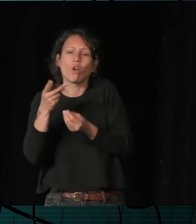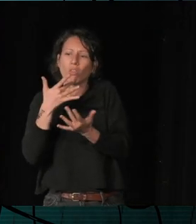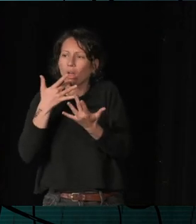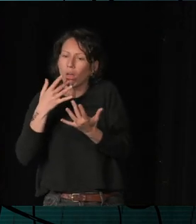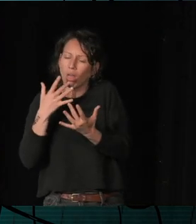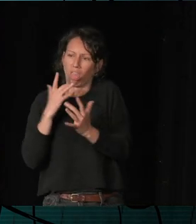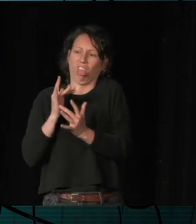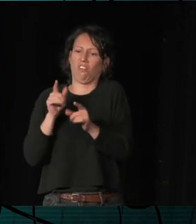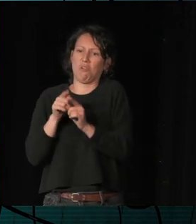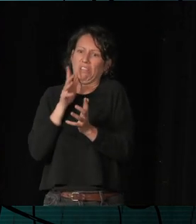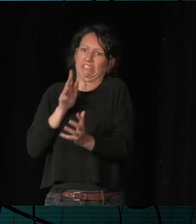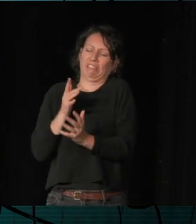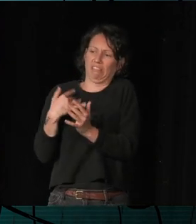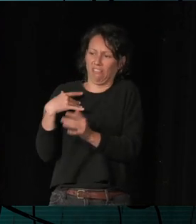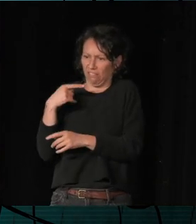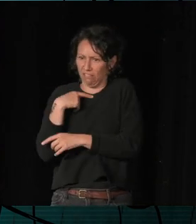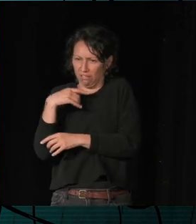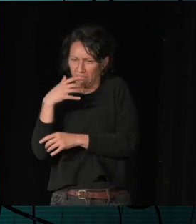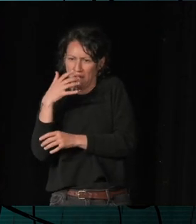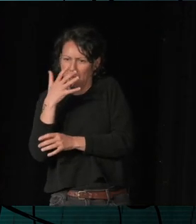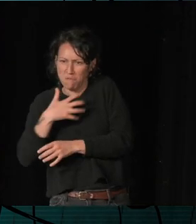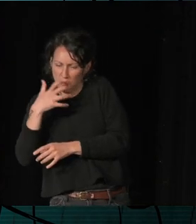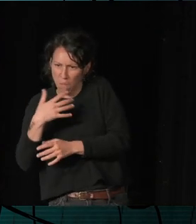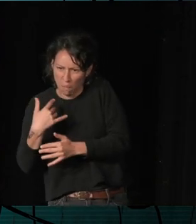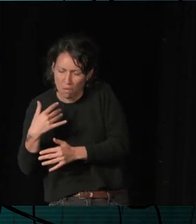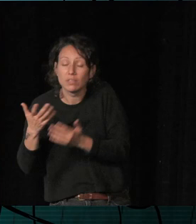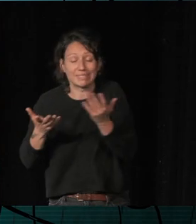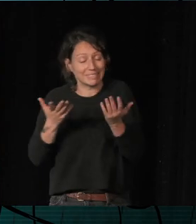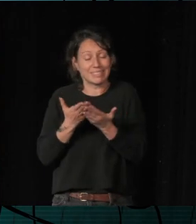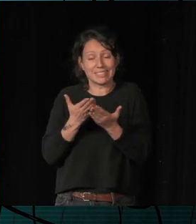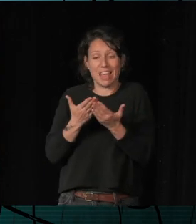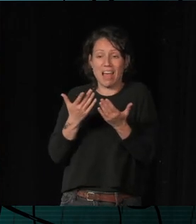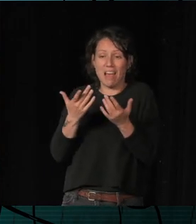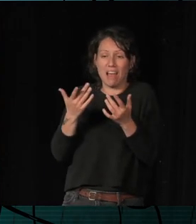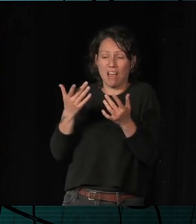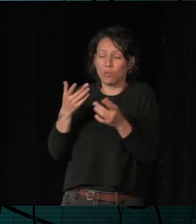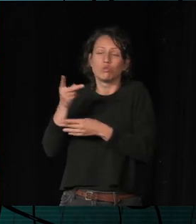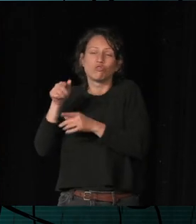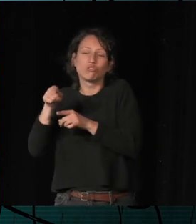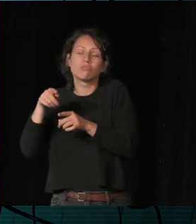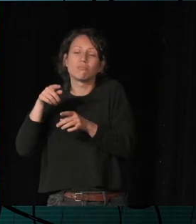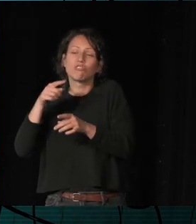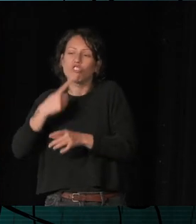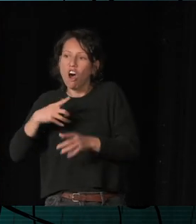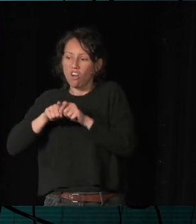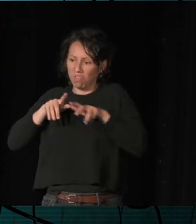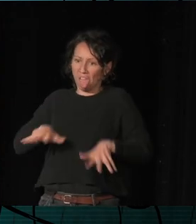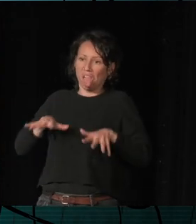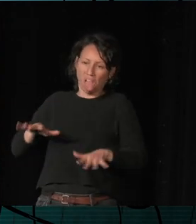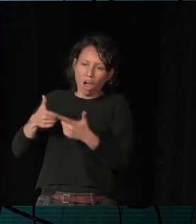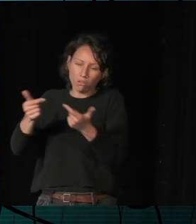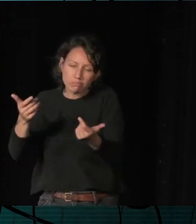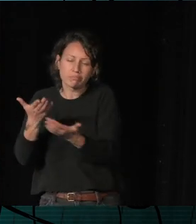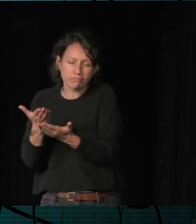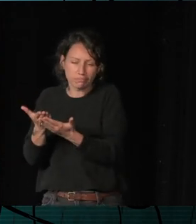avalanches de monstres plus dégueulasses les uns que les autres. Mais en tout cas, oui, je trouve ce discours assez récurrent, je